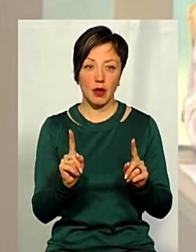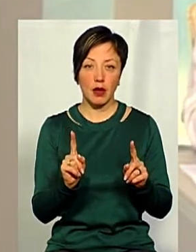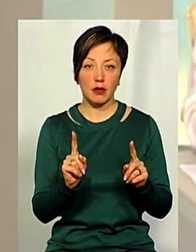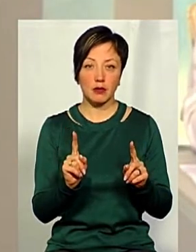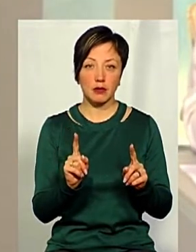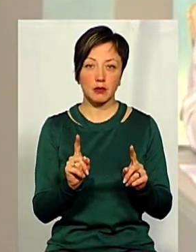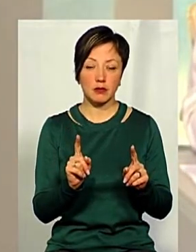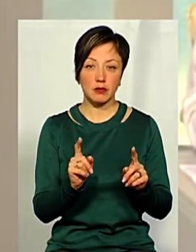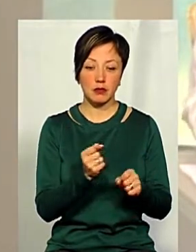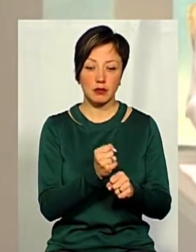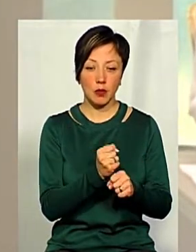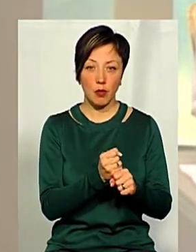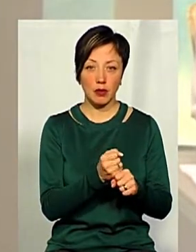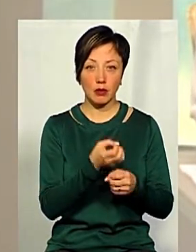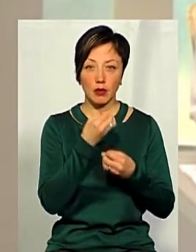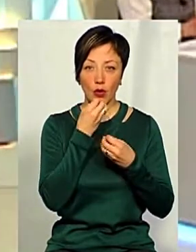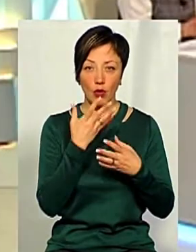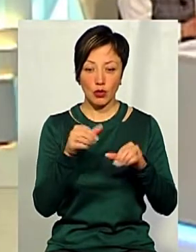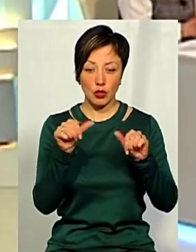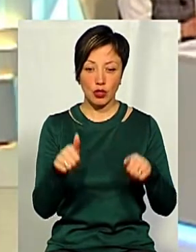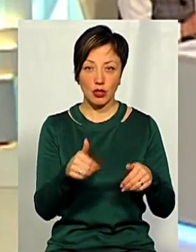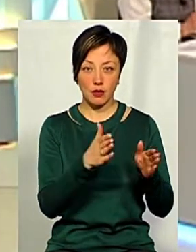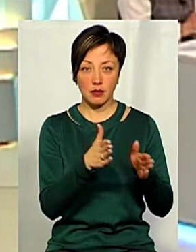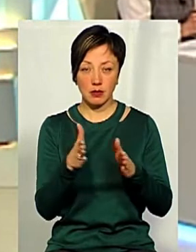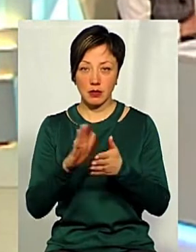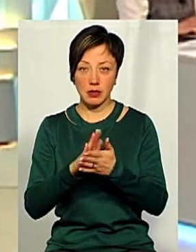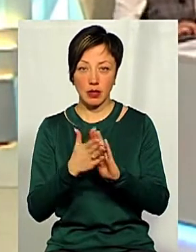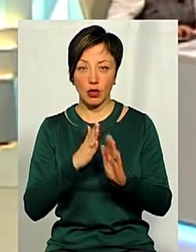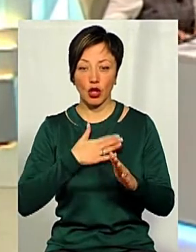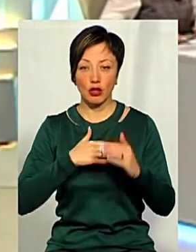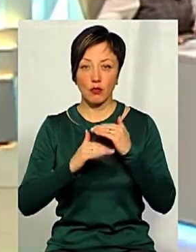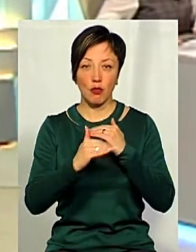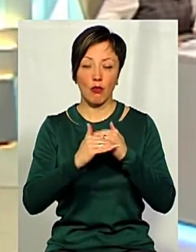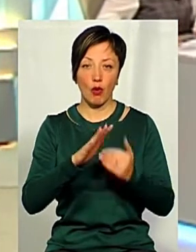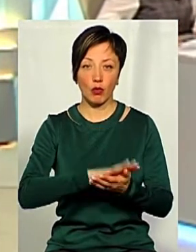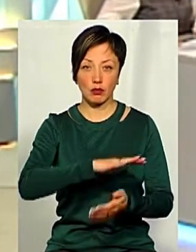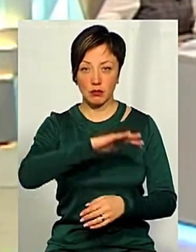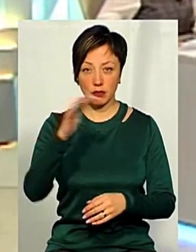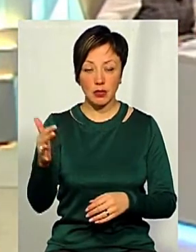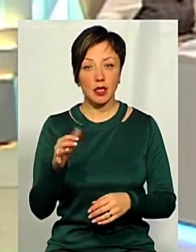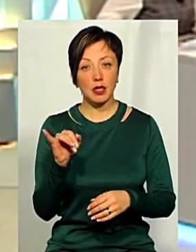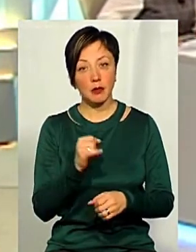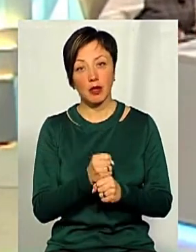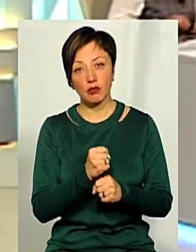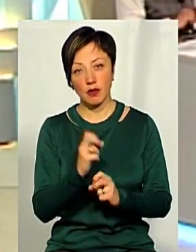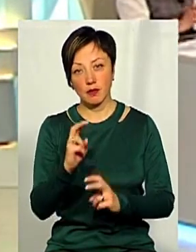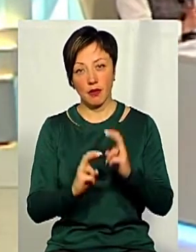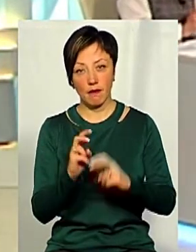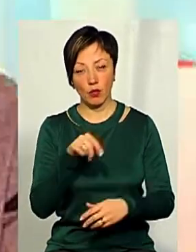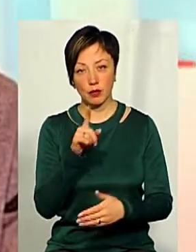належний вигляд наш полігон твердих побутових відходів і, власне, щоб працював